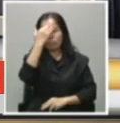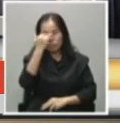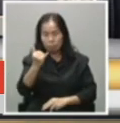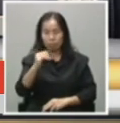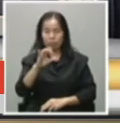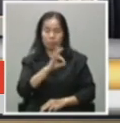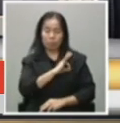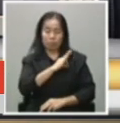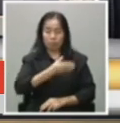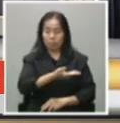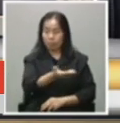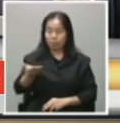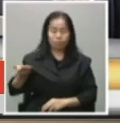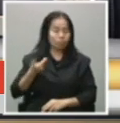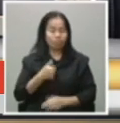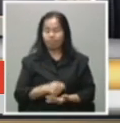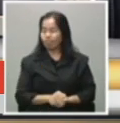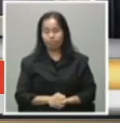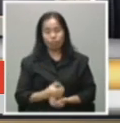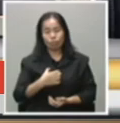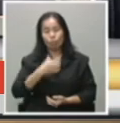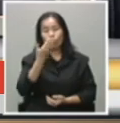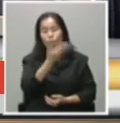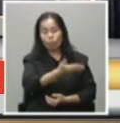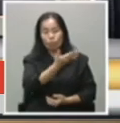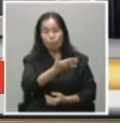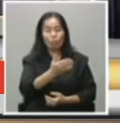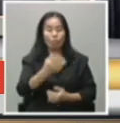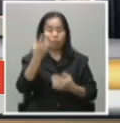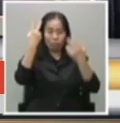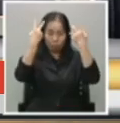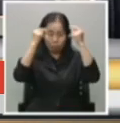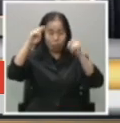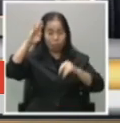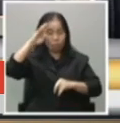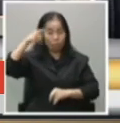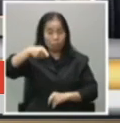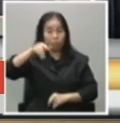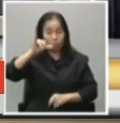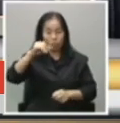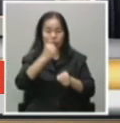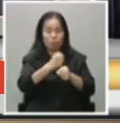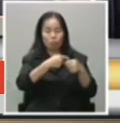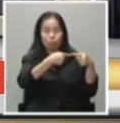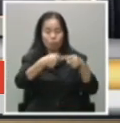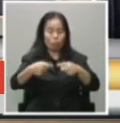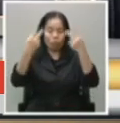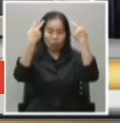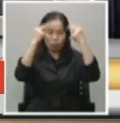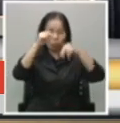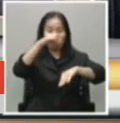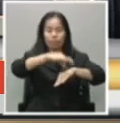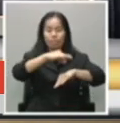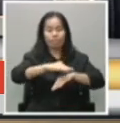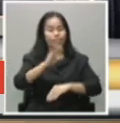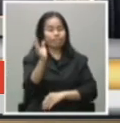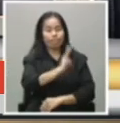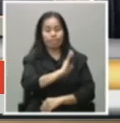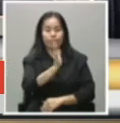กท่านถึงไม่สามารถไว้วางใจให้พลเอกประยุทธ์จันทร์โอชาปฏิบัติหน้าที่ในตำแหน่งนาย